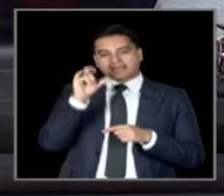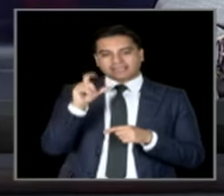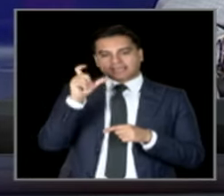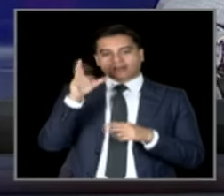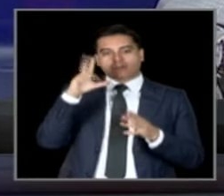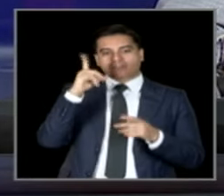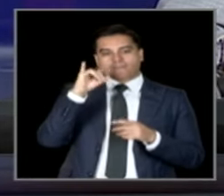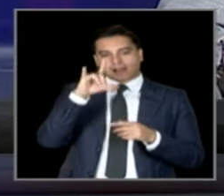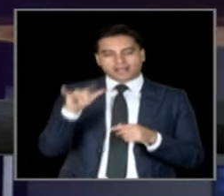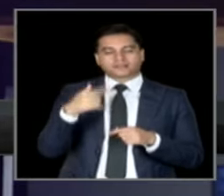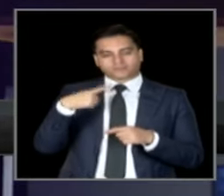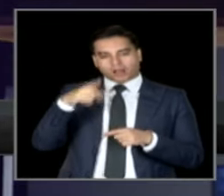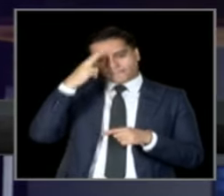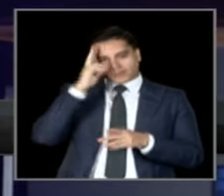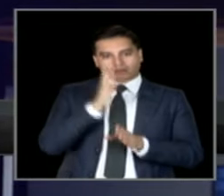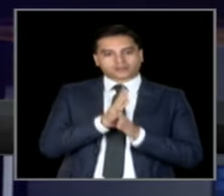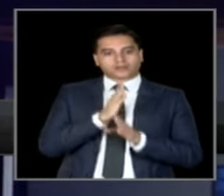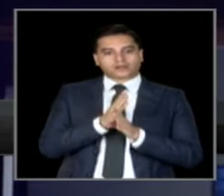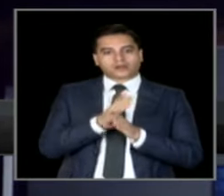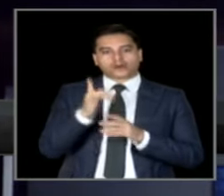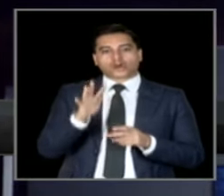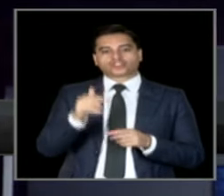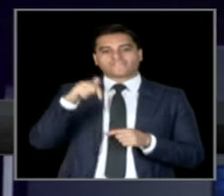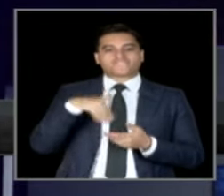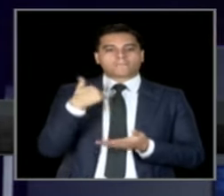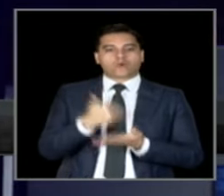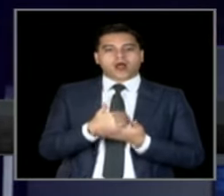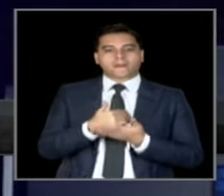قامت بدور رشا في فيلم محامي خلع؟